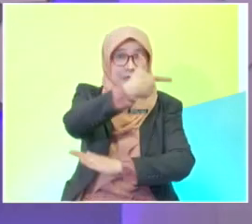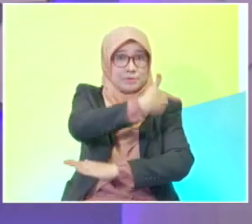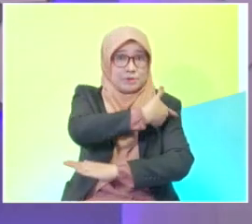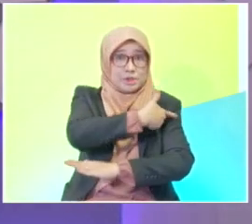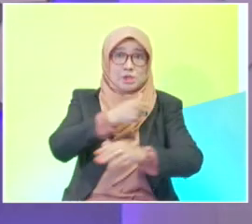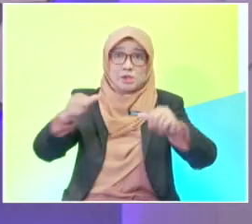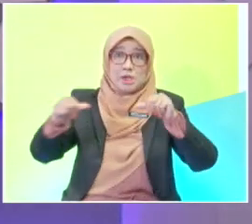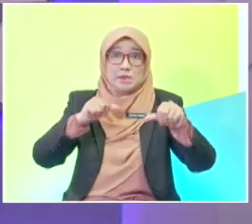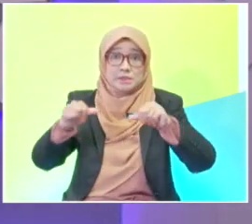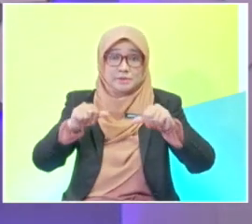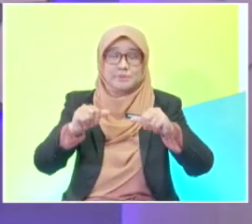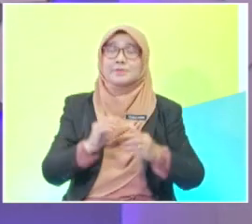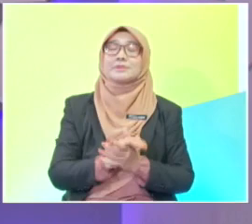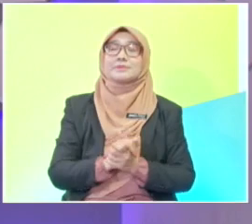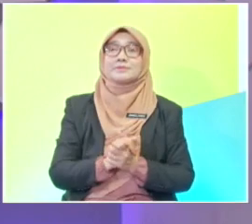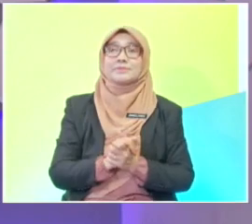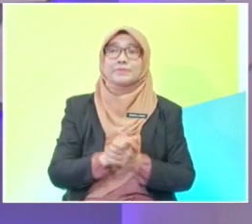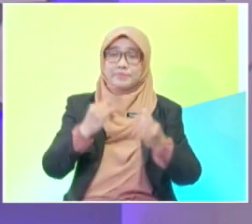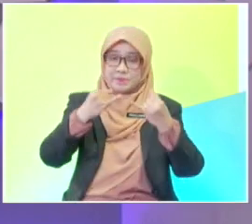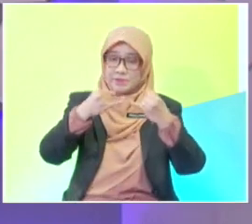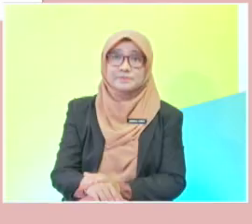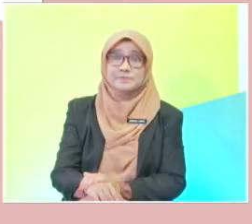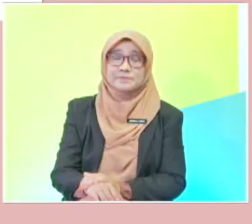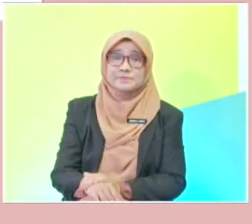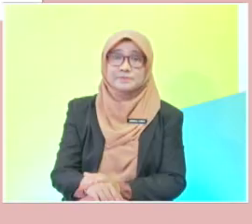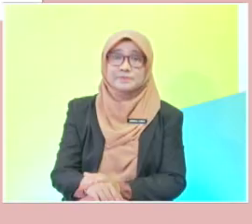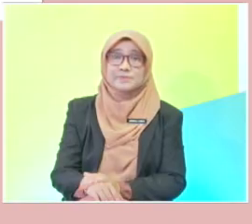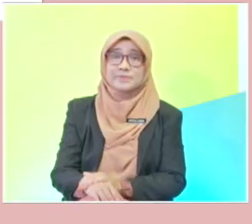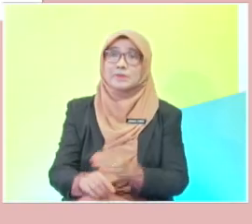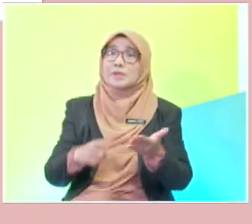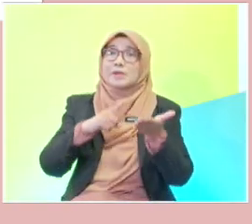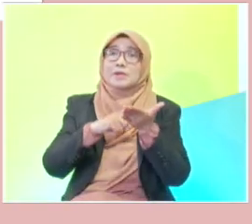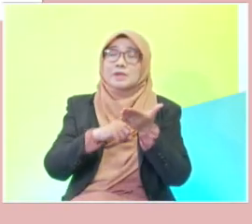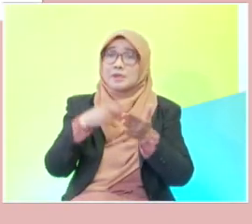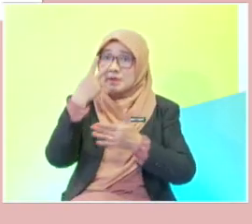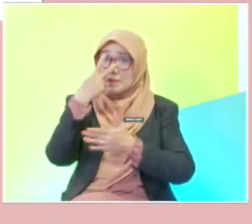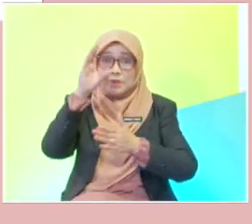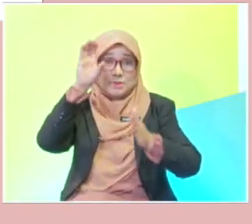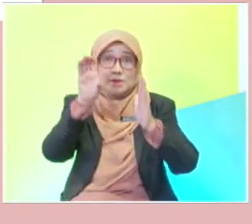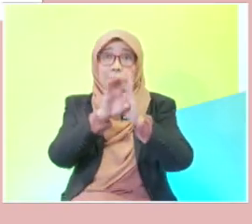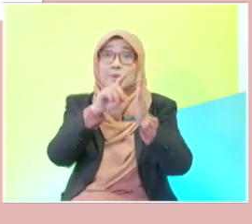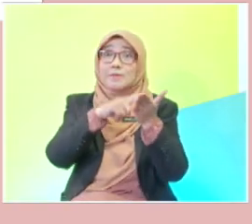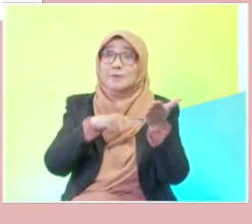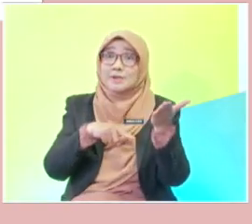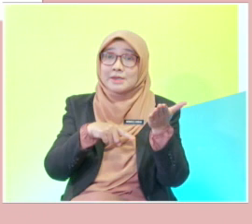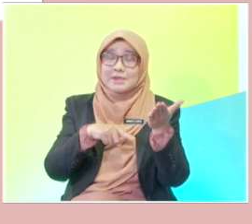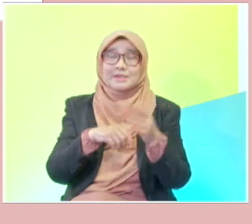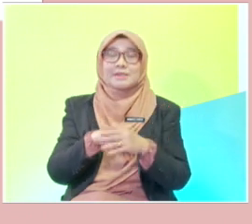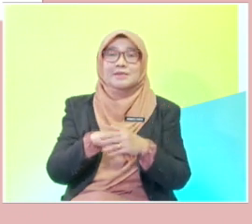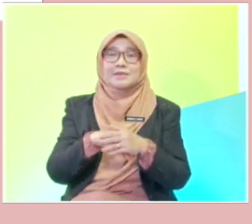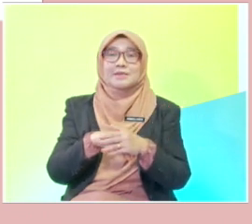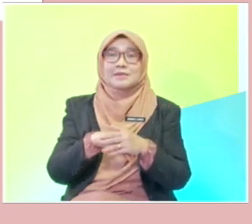keimunan kan? Ya, okay, jadi kita teruskan jenis-jenis keimunan. Okey, baik Hanif. Nampak tak gambar apa dekat depan ni? Saya nampak